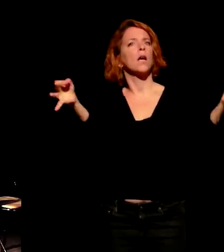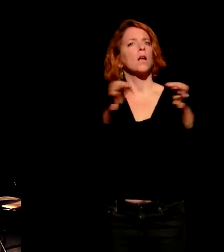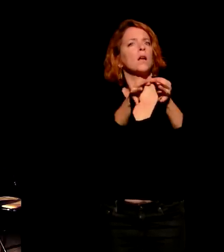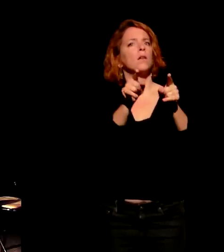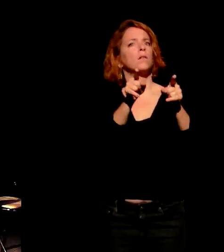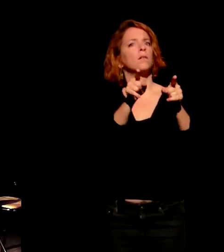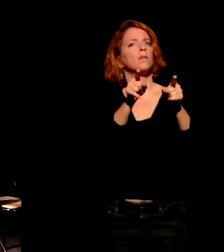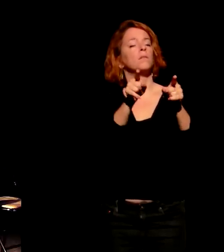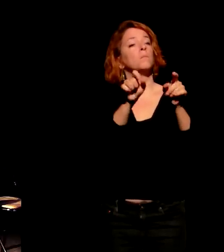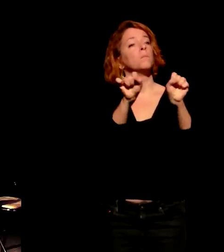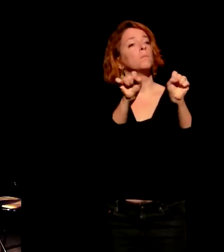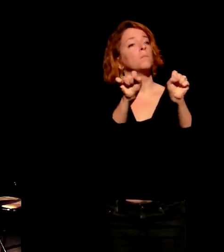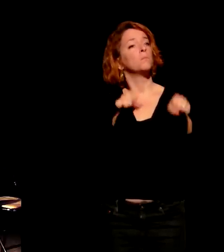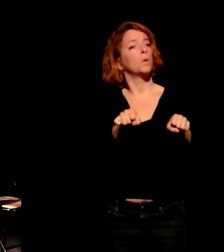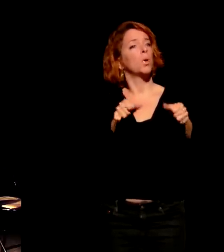Vous pouvez rester.